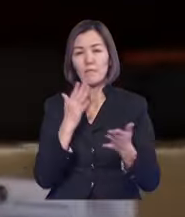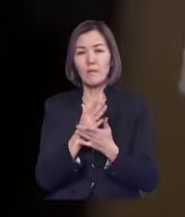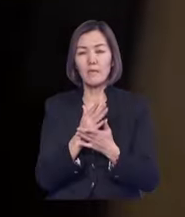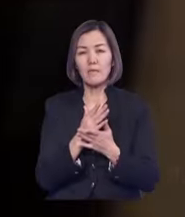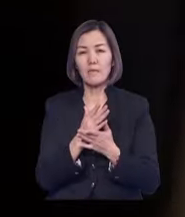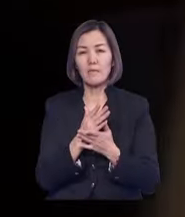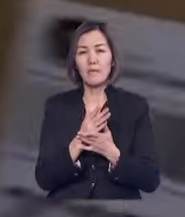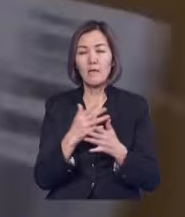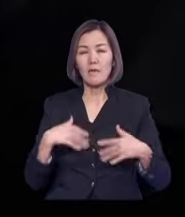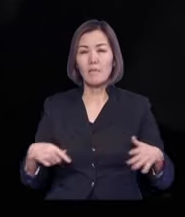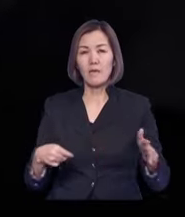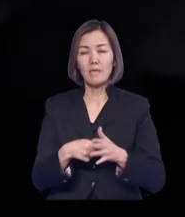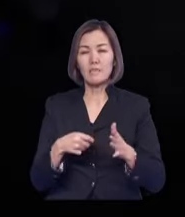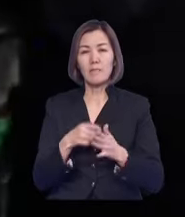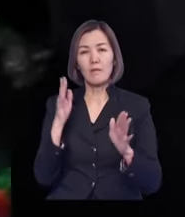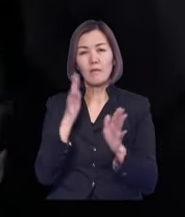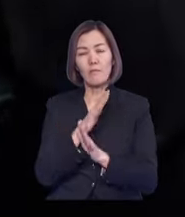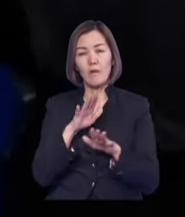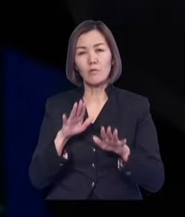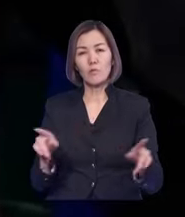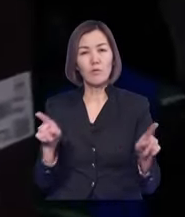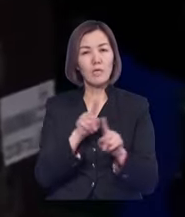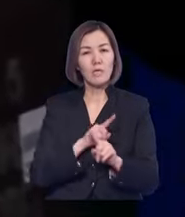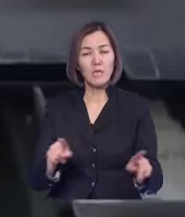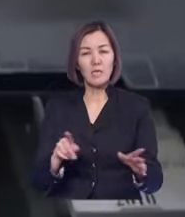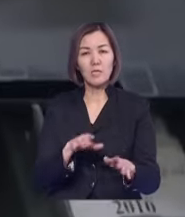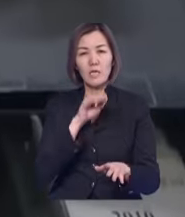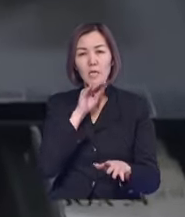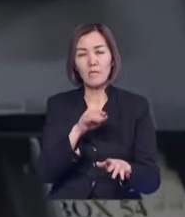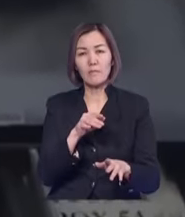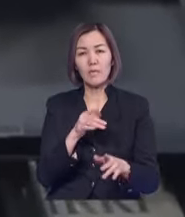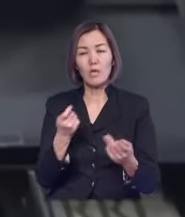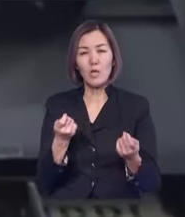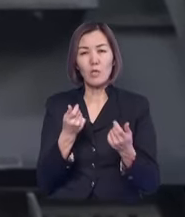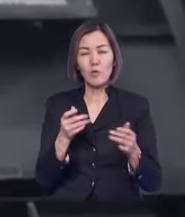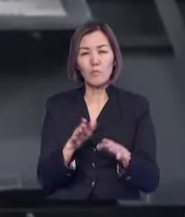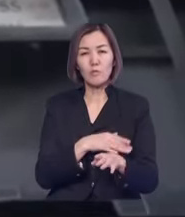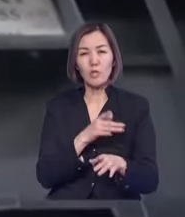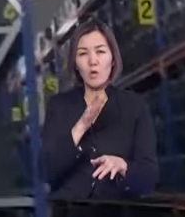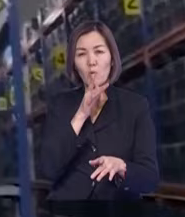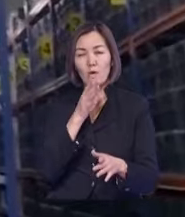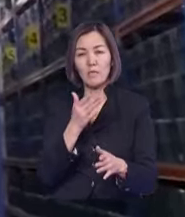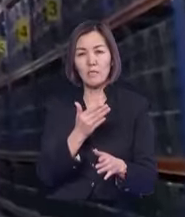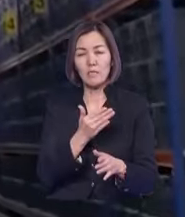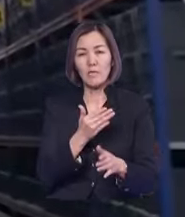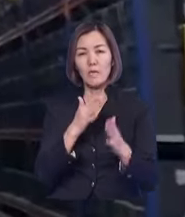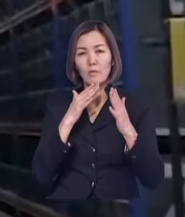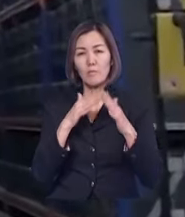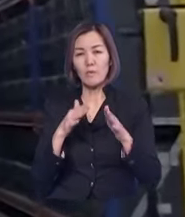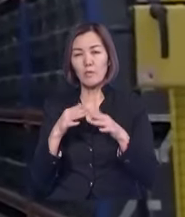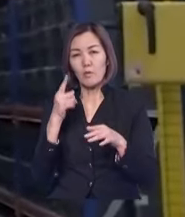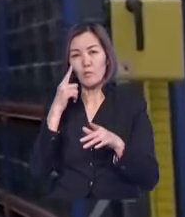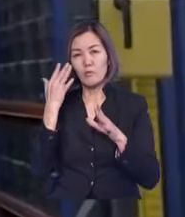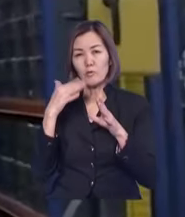мен табиғатта алатын орны ерекше. Сондықтан ғалымдар алдағы уақытта тұқымдарды ұзақ мерзімде сақтау үшін бірнеше үлгісін Үндістанға